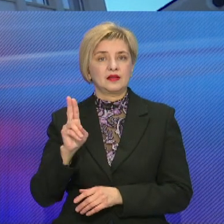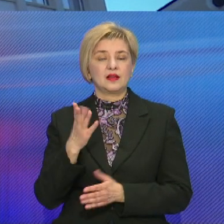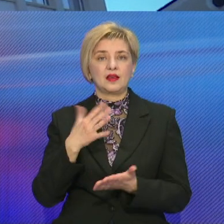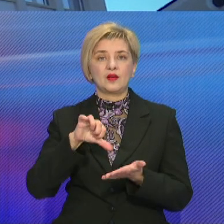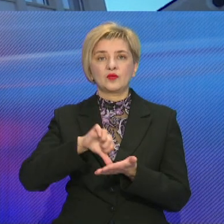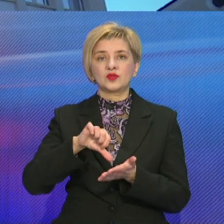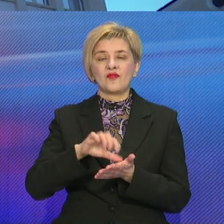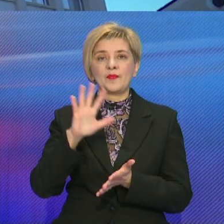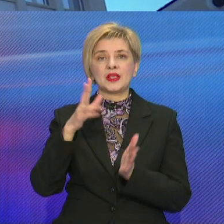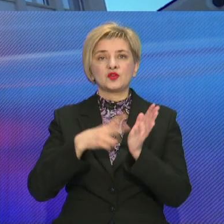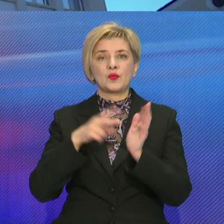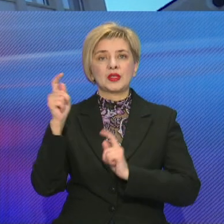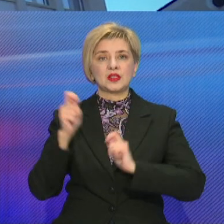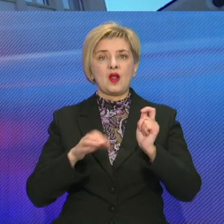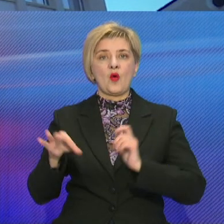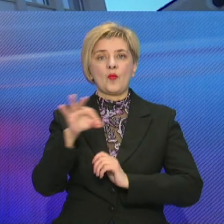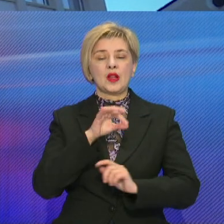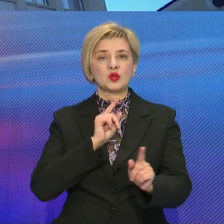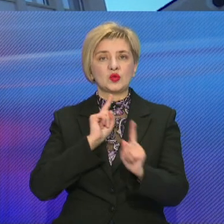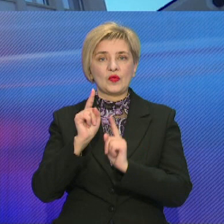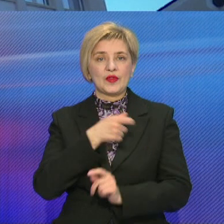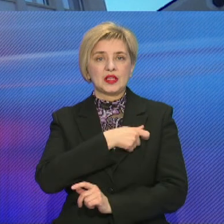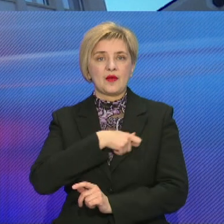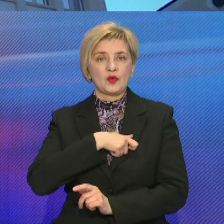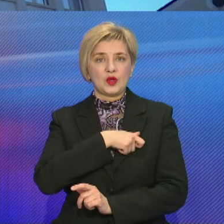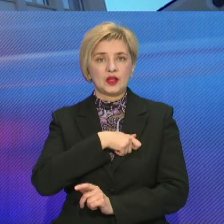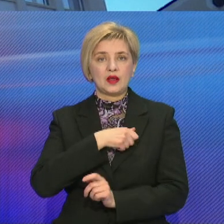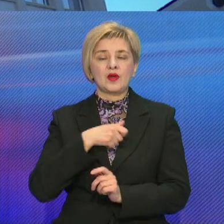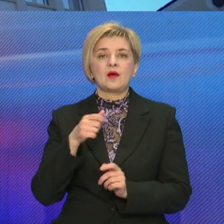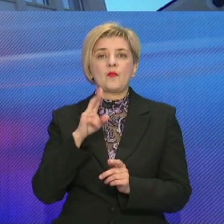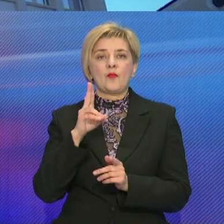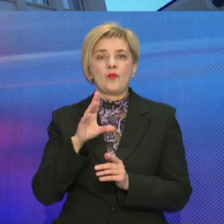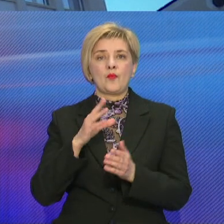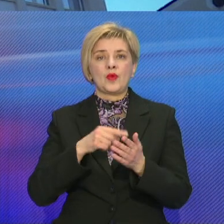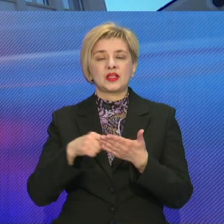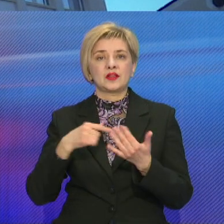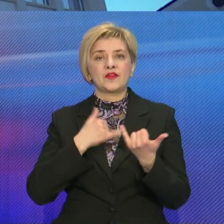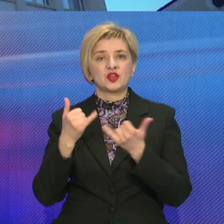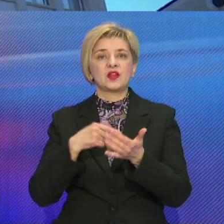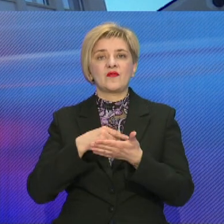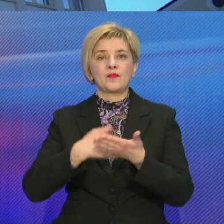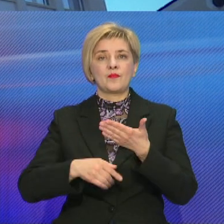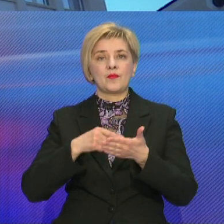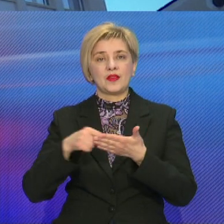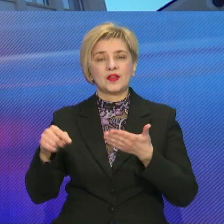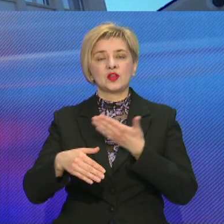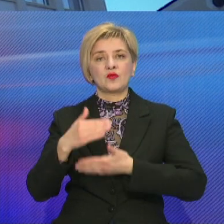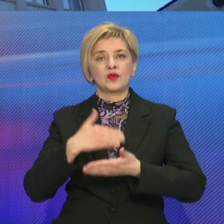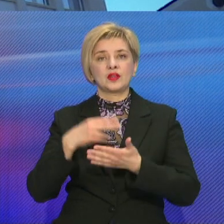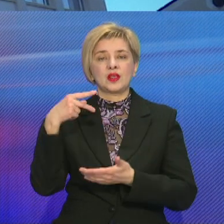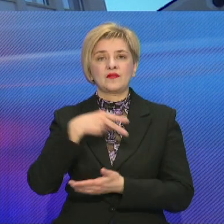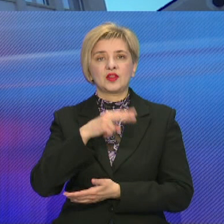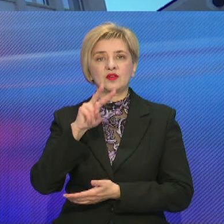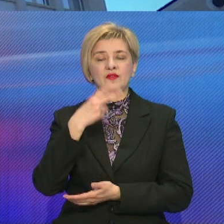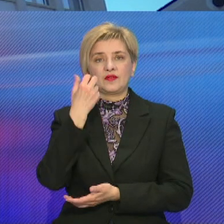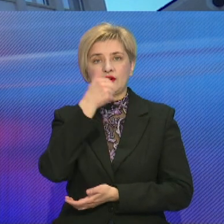у 57-й сессии областного совета депутатов, присвеченной подведению выников за 2022 год. Татьяна Грышук